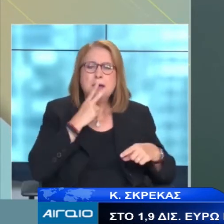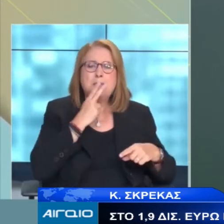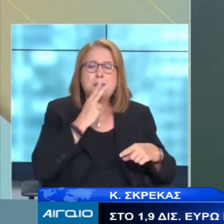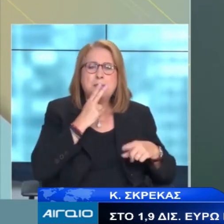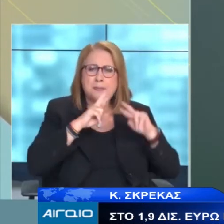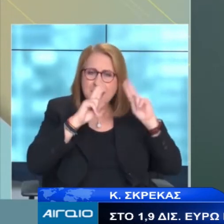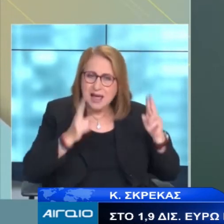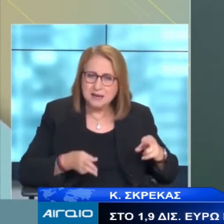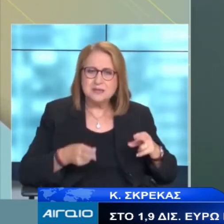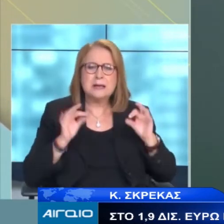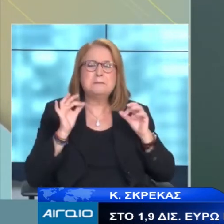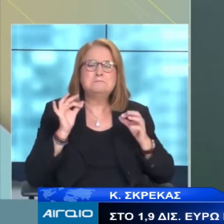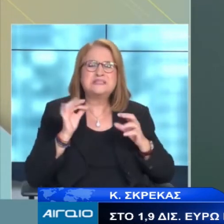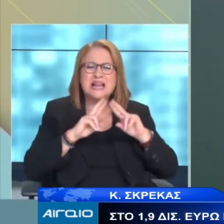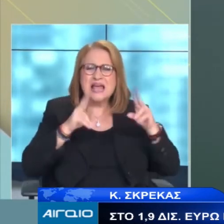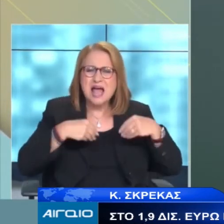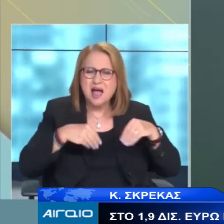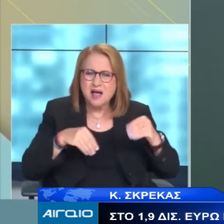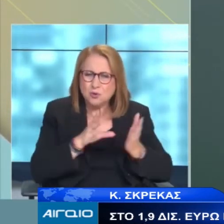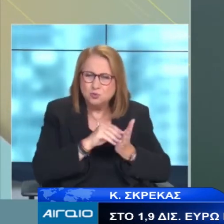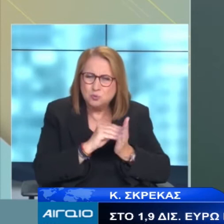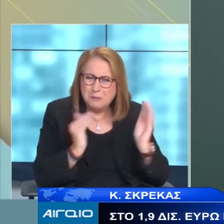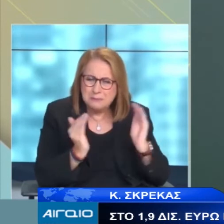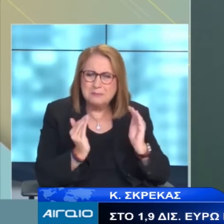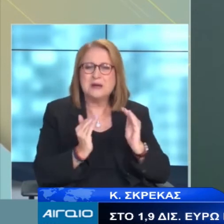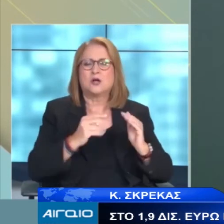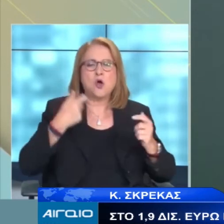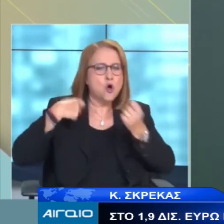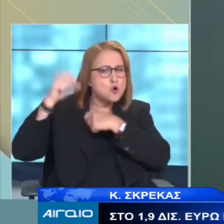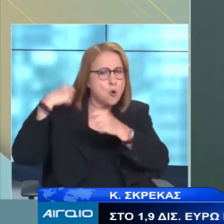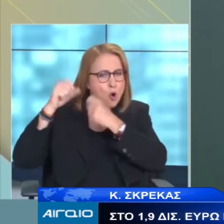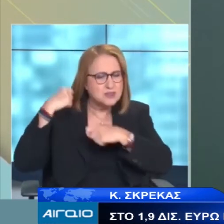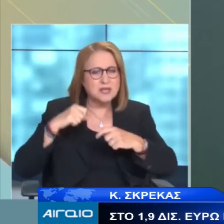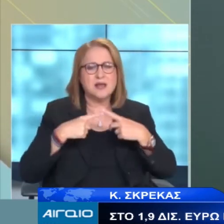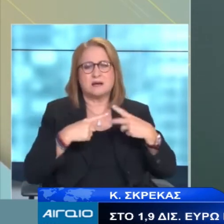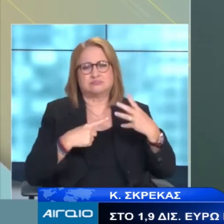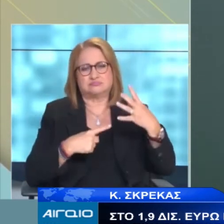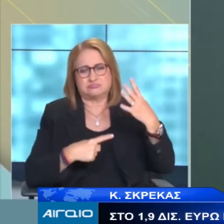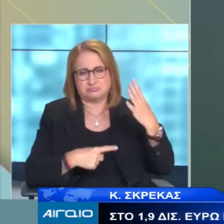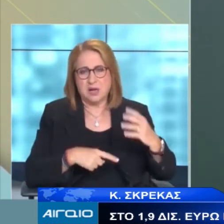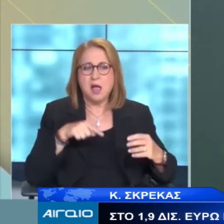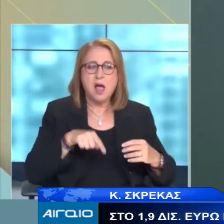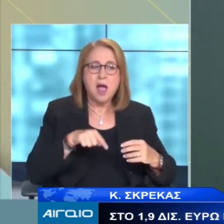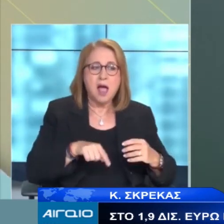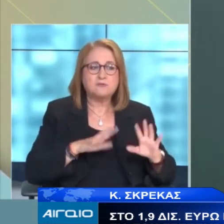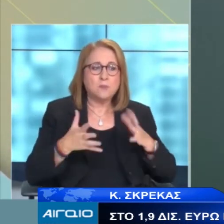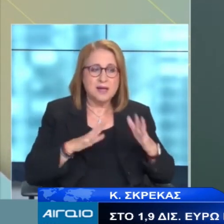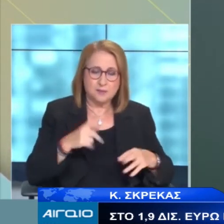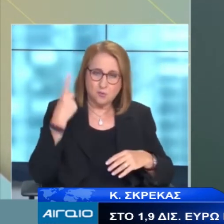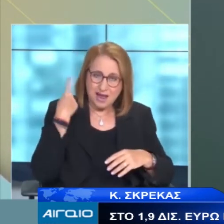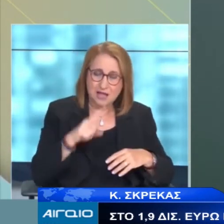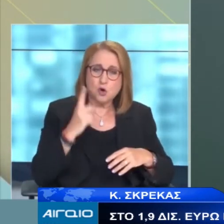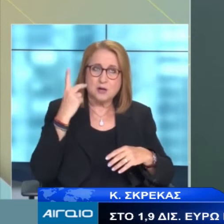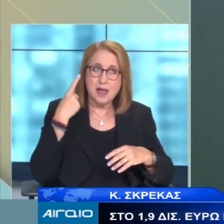ψηλικά, κομμωτήρια, γραφεία, αρτοπία και υπολογίζεται στα 401 εκατομμύρια ευρώ το Σεπτέμβριο. Για όλες